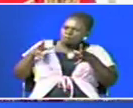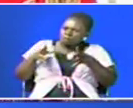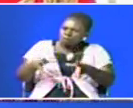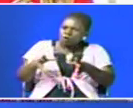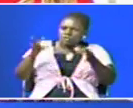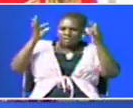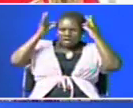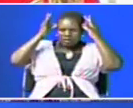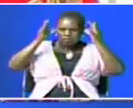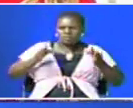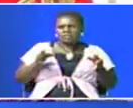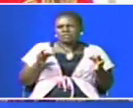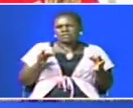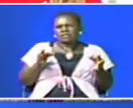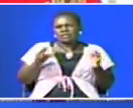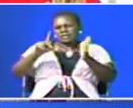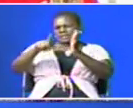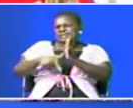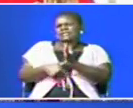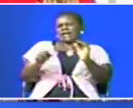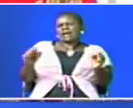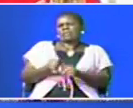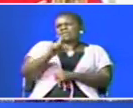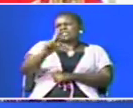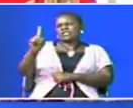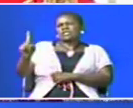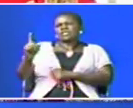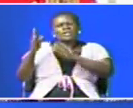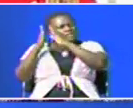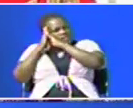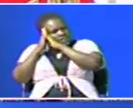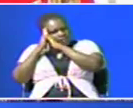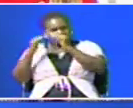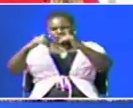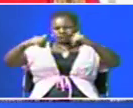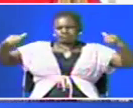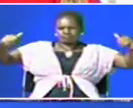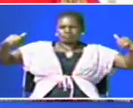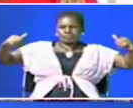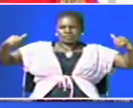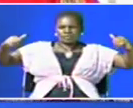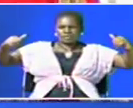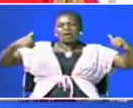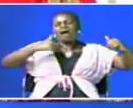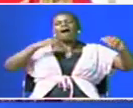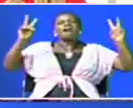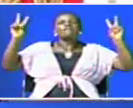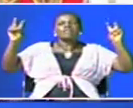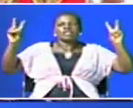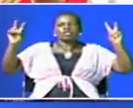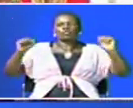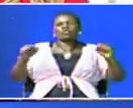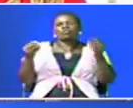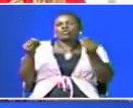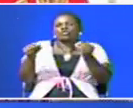kufanya nini? Kufunga ndoa. Kisha ikaja ikawa kila mmoja yualala mahali pake. Yani visa vilikuwa ambapo